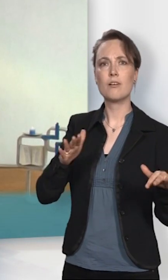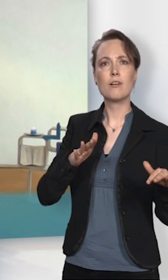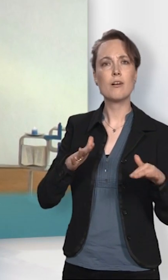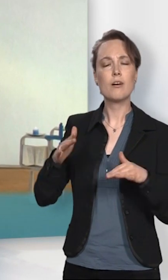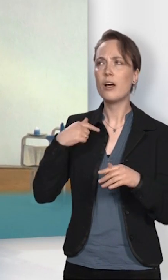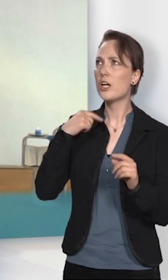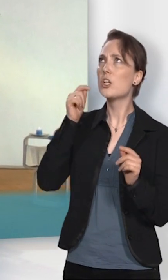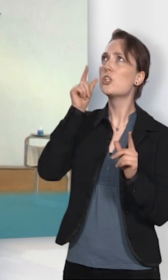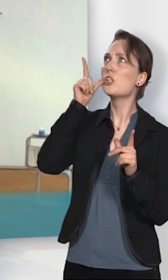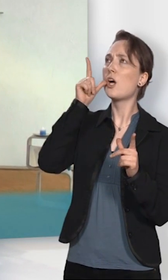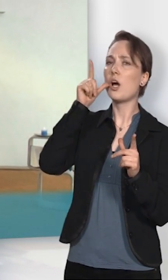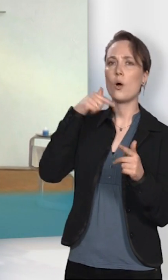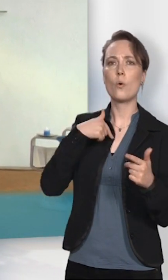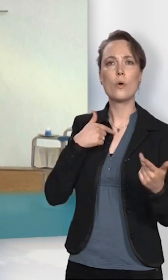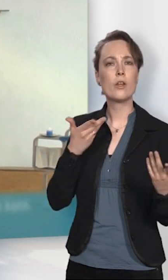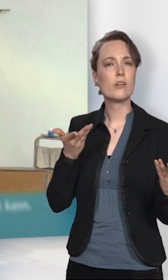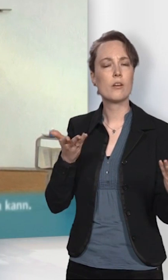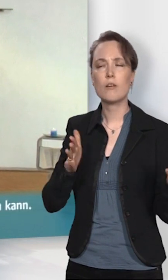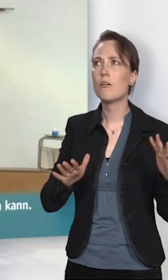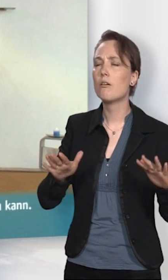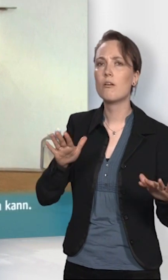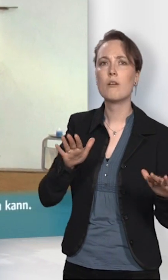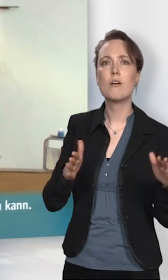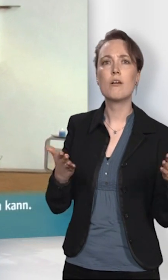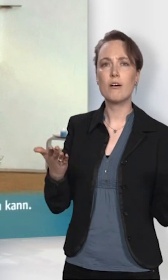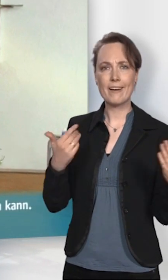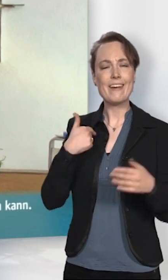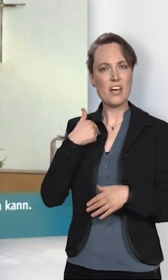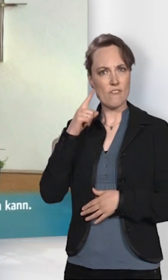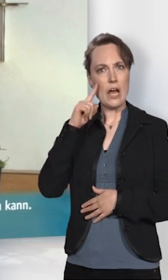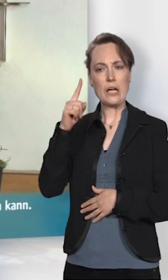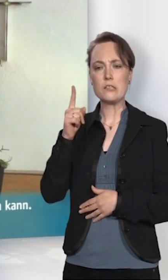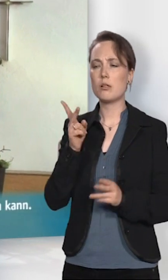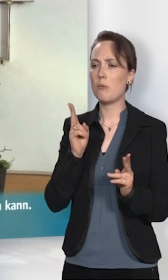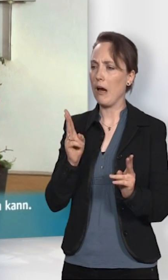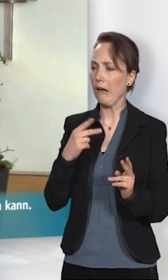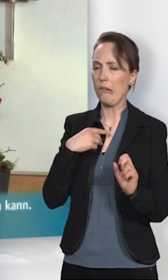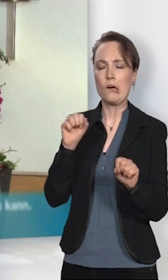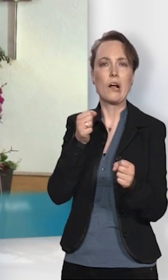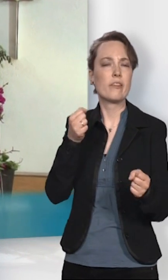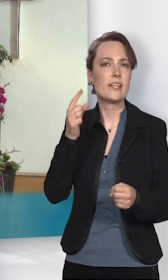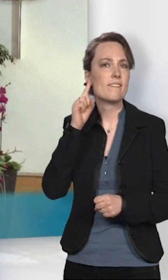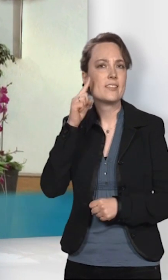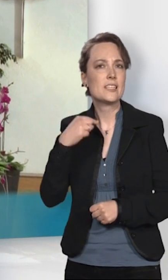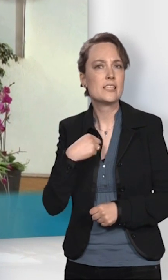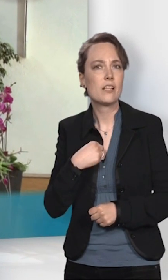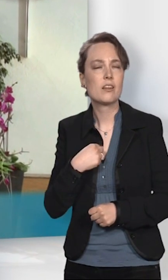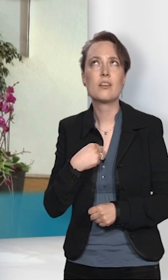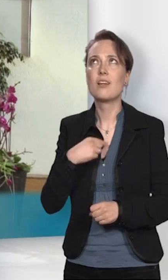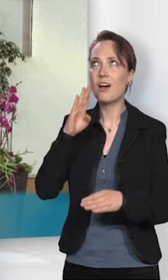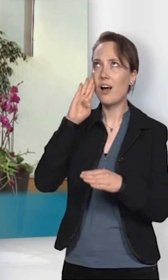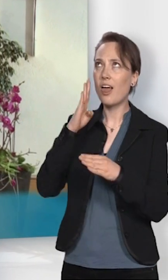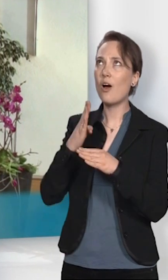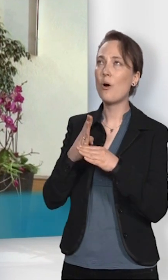gehen. Staunend stehe ich davor, dass ich weiß, was ich sonst nicht wissen kann. Mein